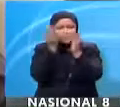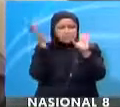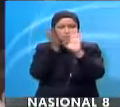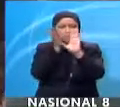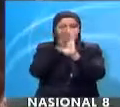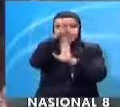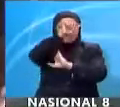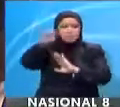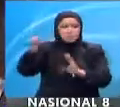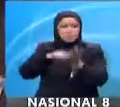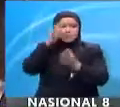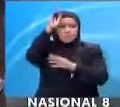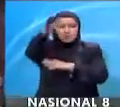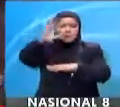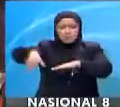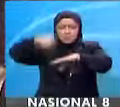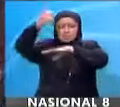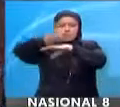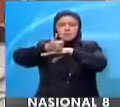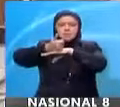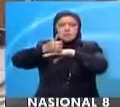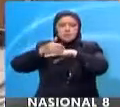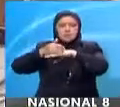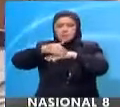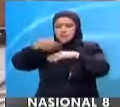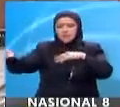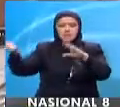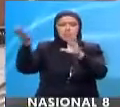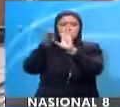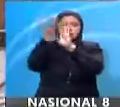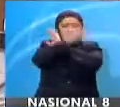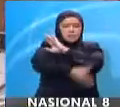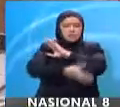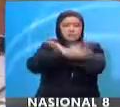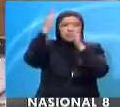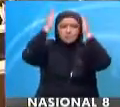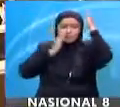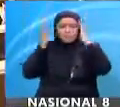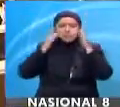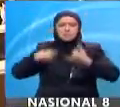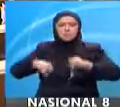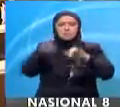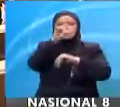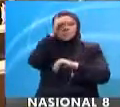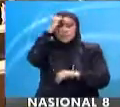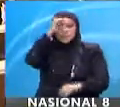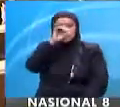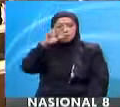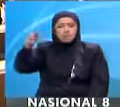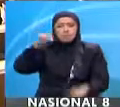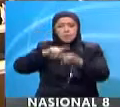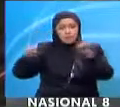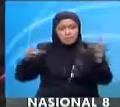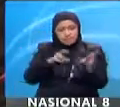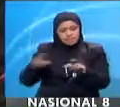akan dibangunkan bersebelahan bangunan Bank Negara Malaysia di Jalan Datuk on rancangan ini bagaimanapun masih